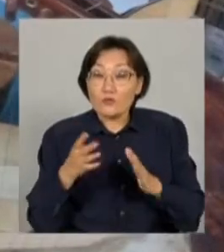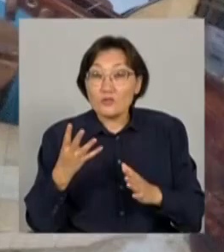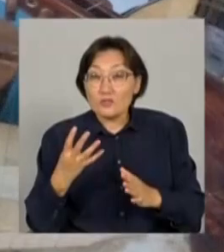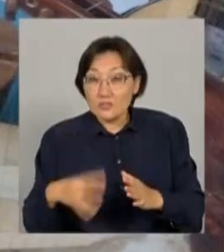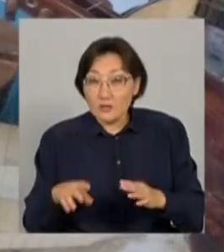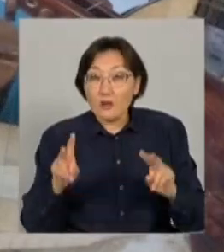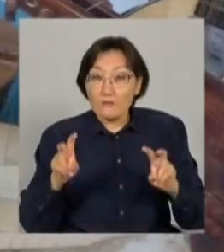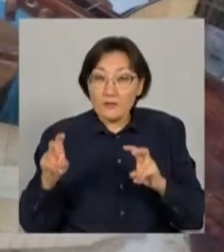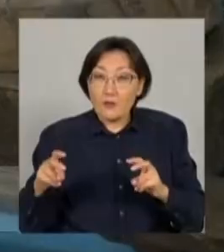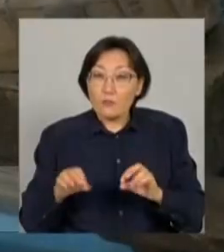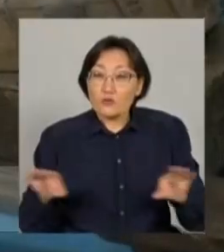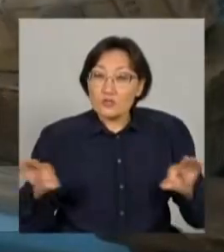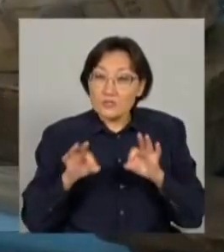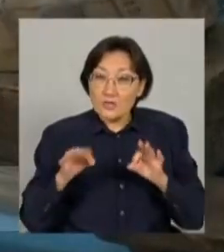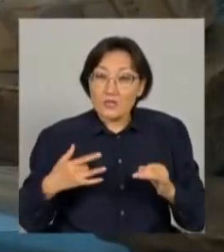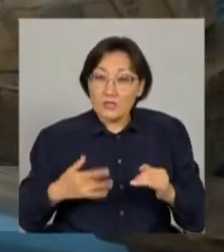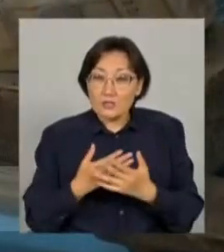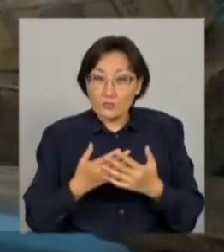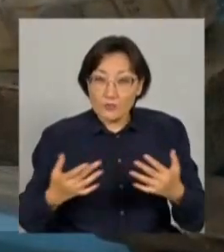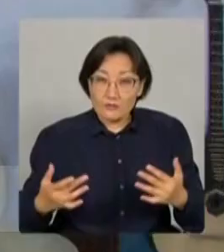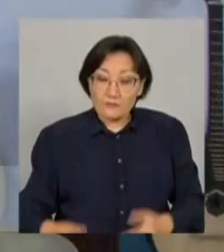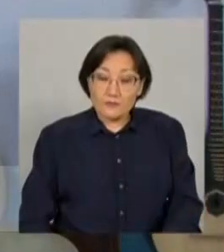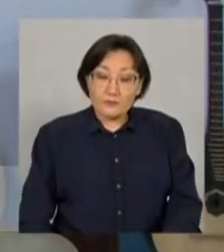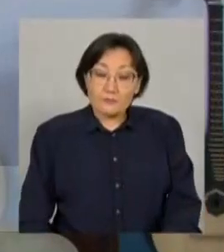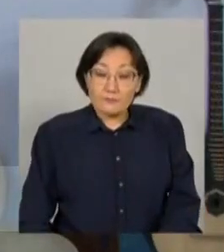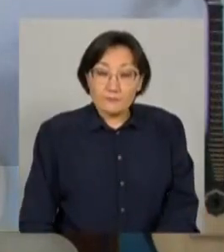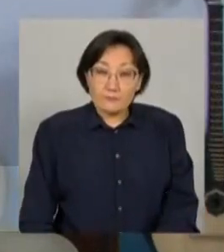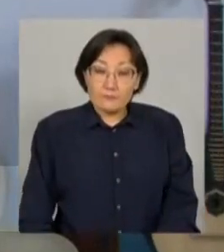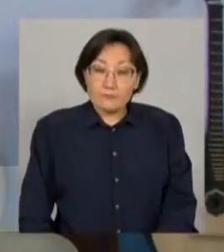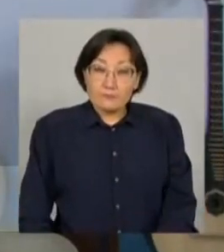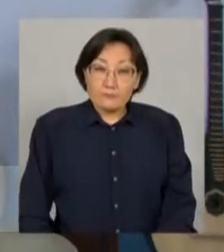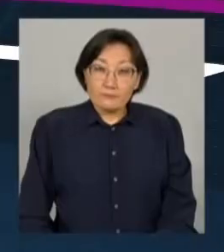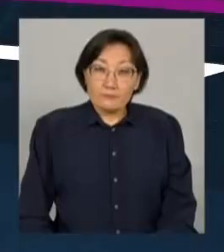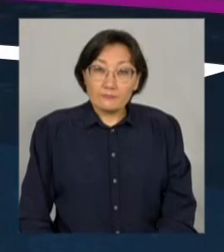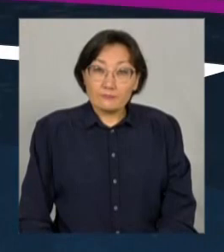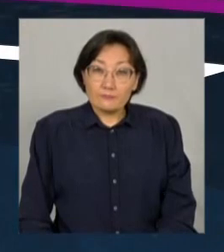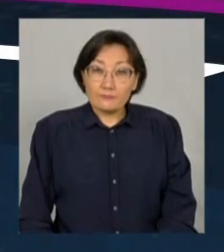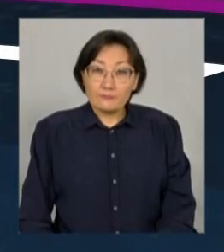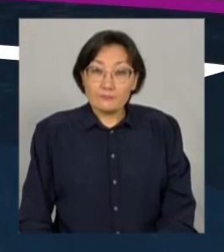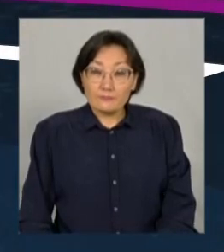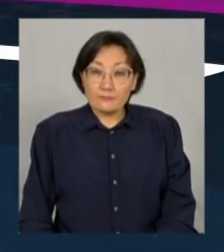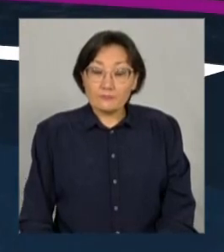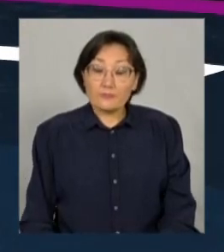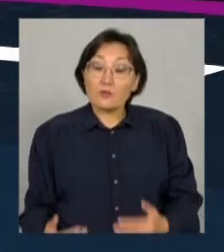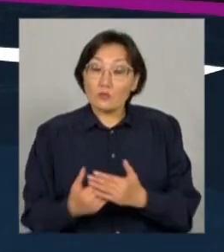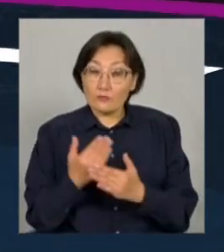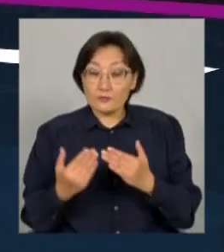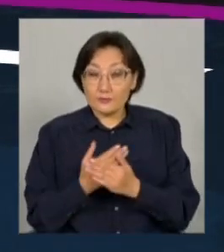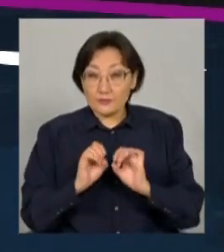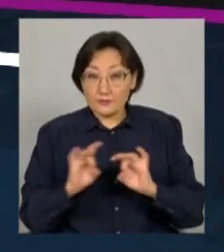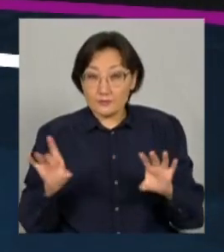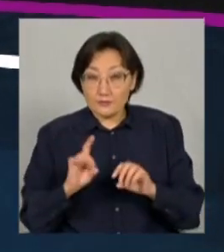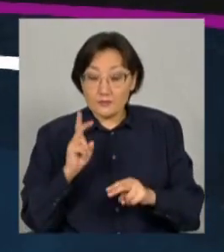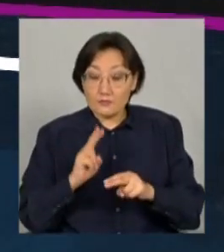видов музыкальных инструментов. Аида Иманали, Арсен Сандыбаев, телеканал Алматы. Это все новости к данному часу.